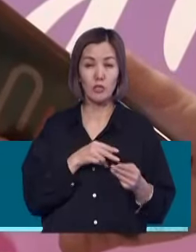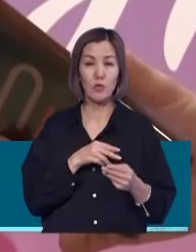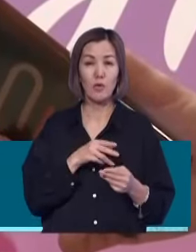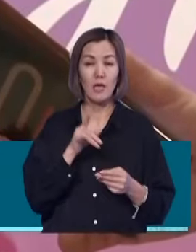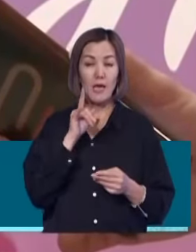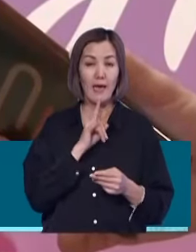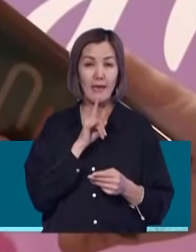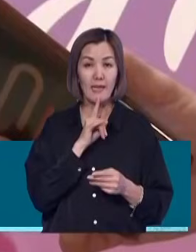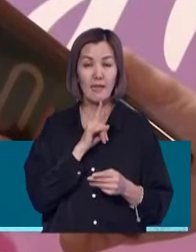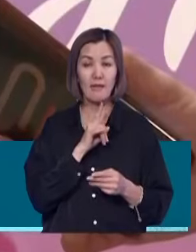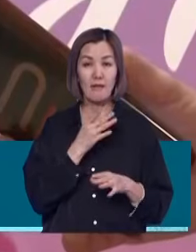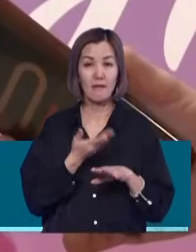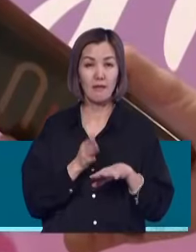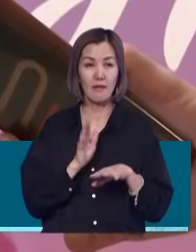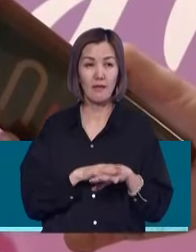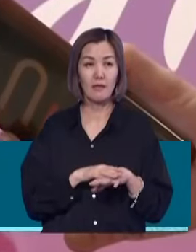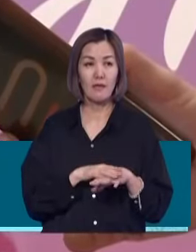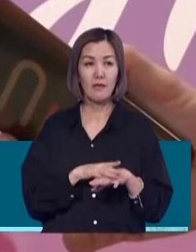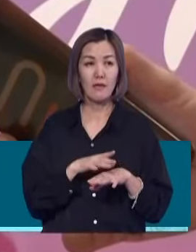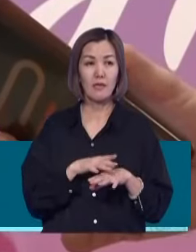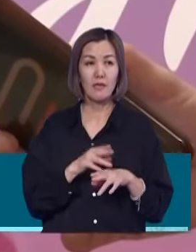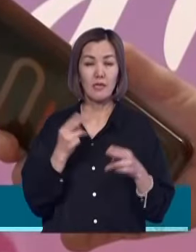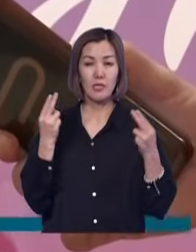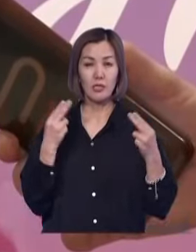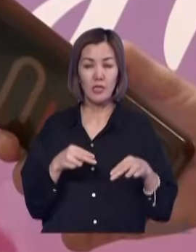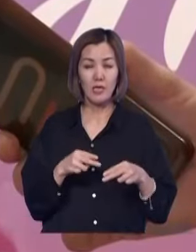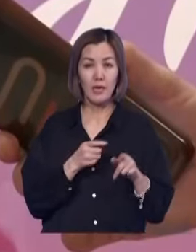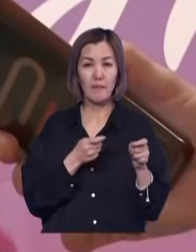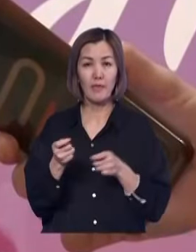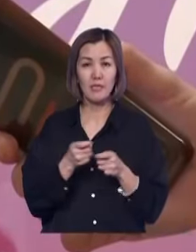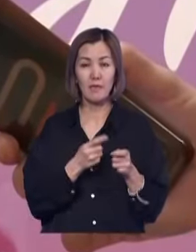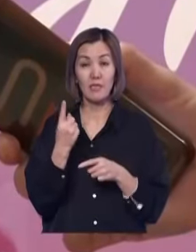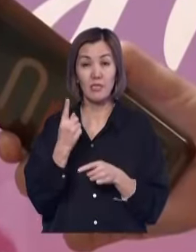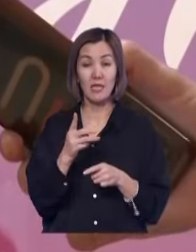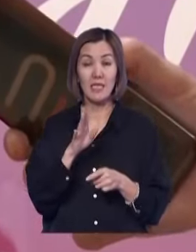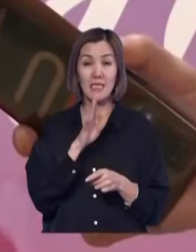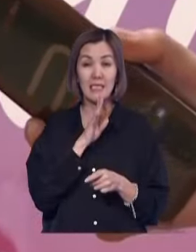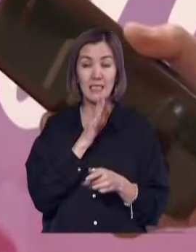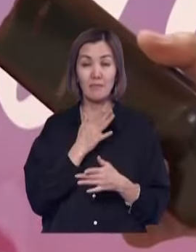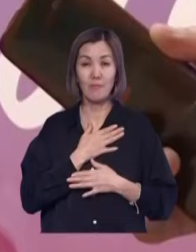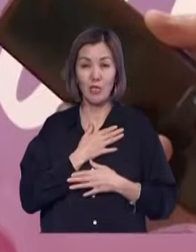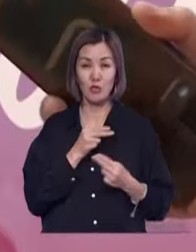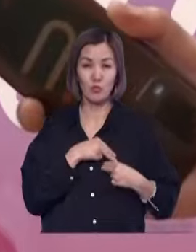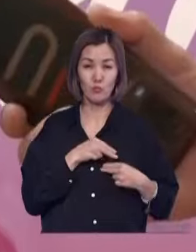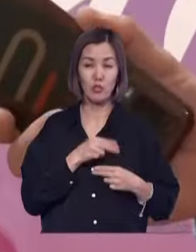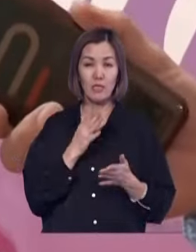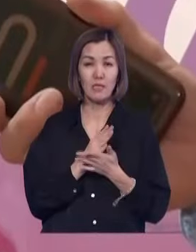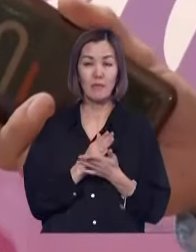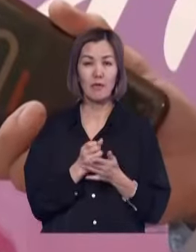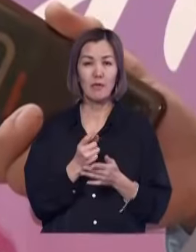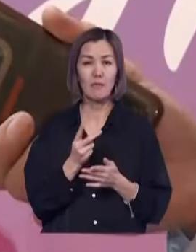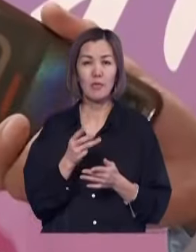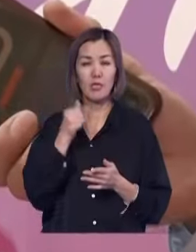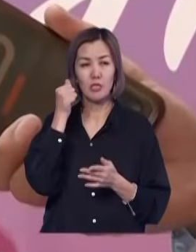ауданында Нарынқол шекара басқармасының жалғыз қызбын деп өзім де есептеймін. Неше жыл болды мен